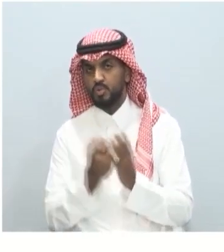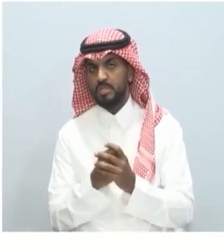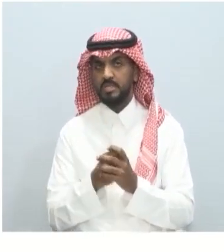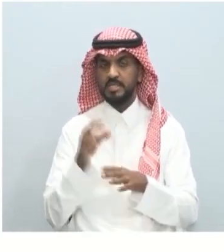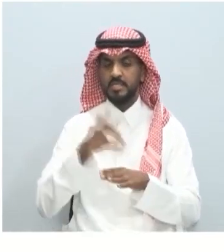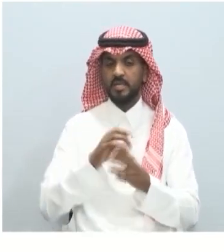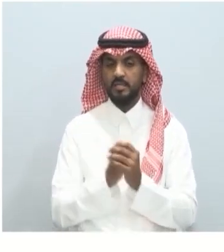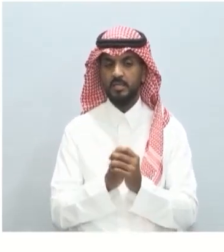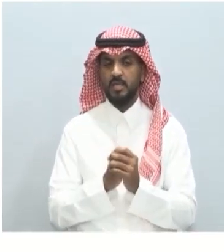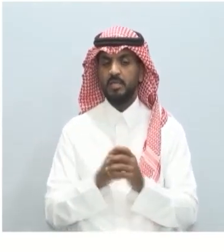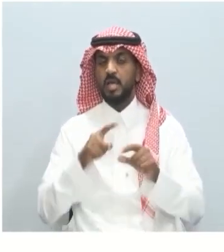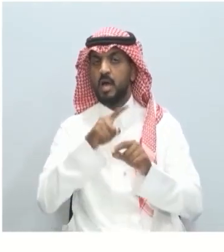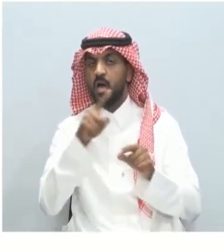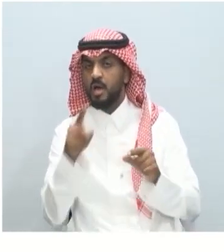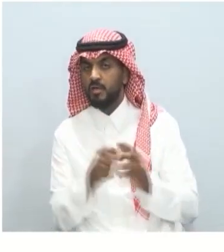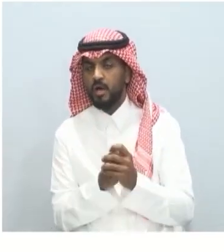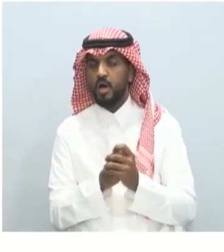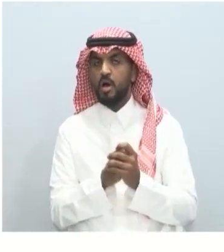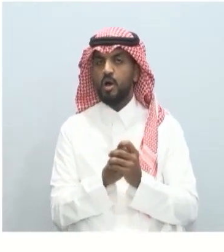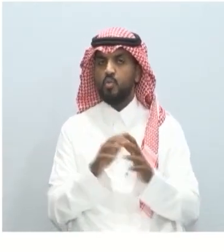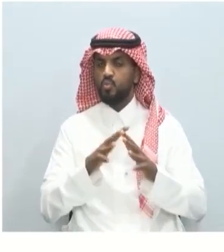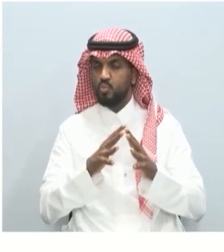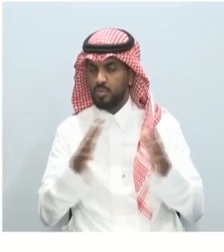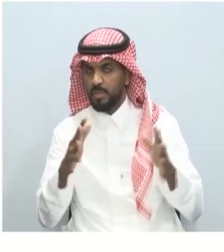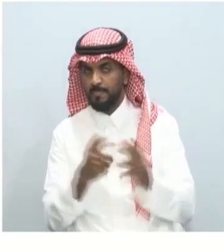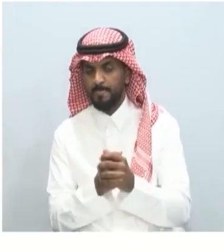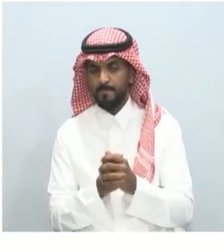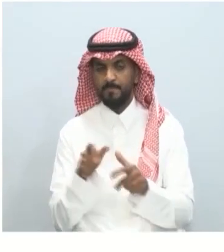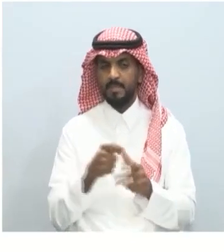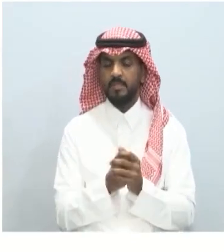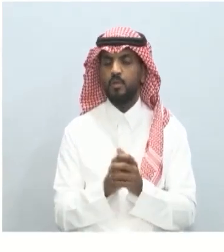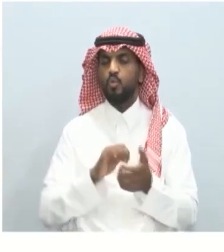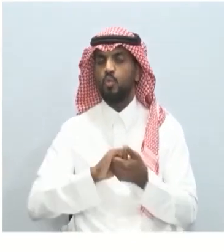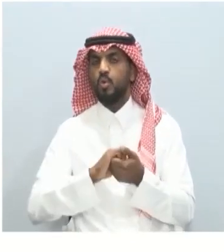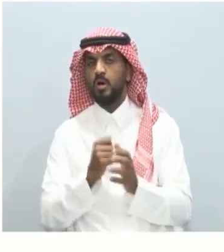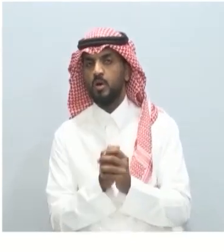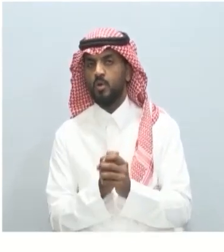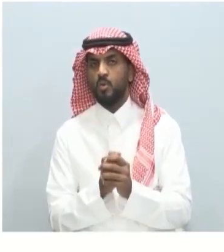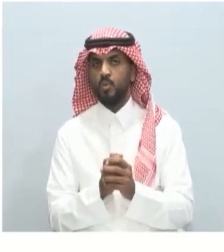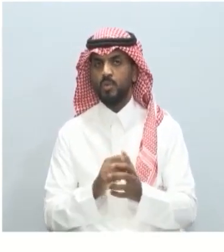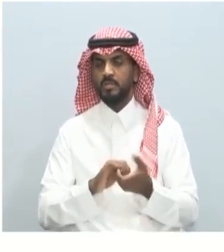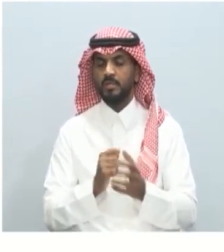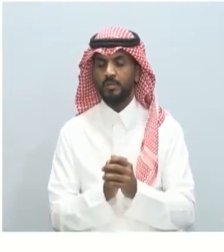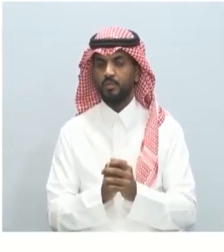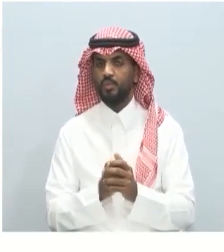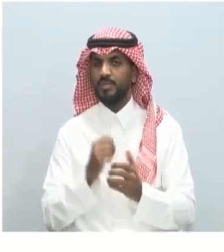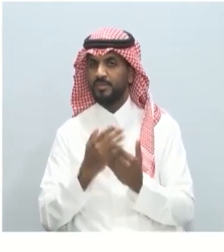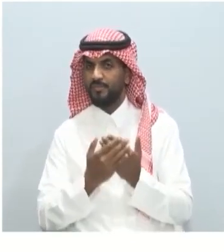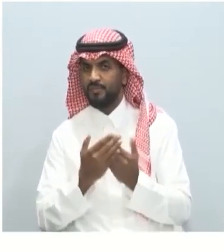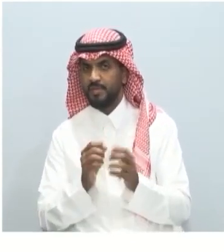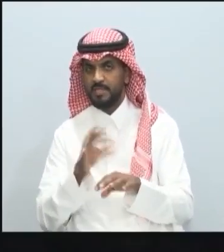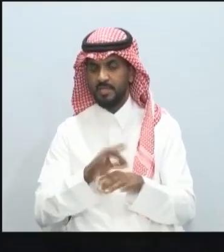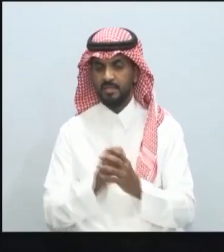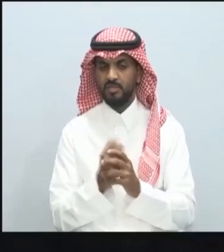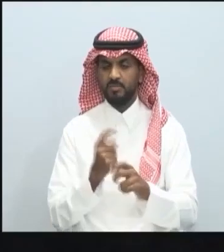دائره اوسع من الاخوه والصداقه والدفء الانساني انتهى النص احسب